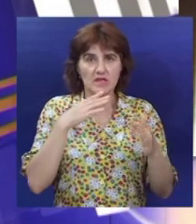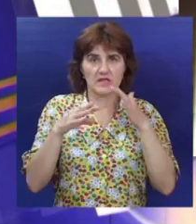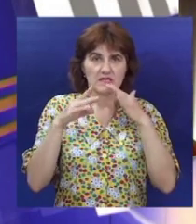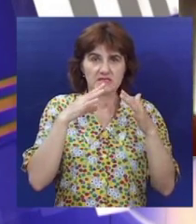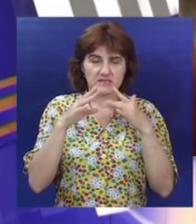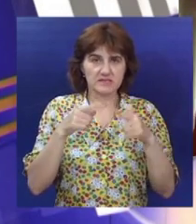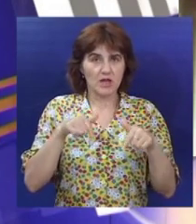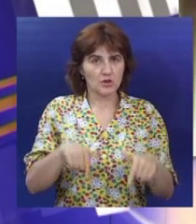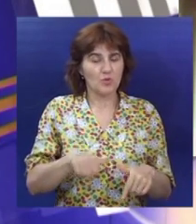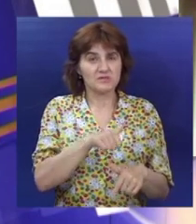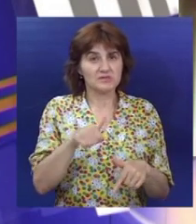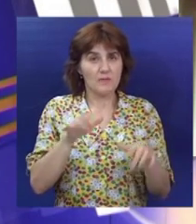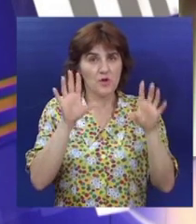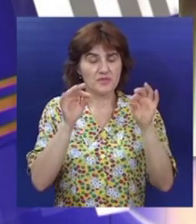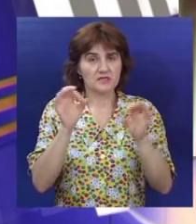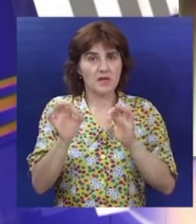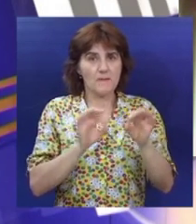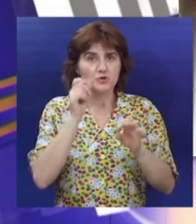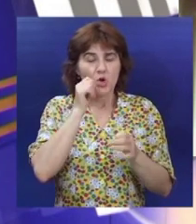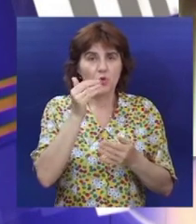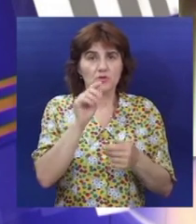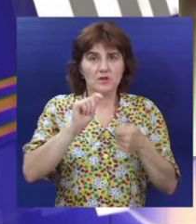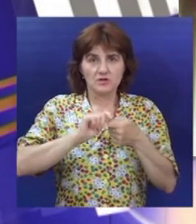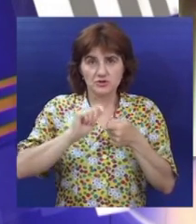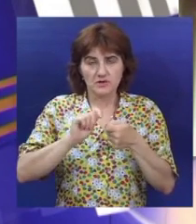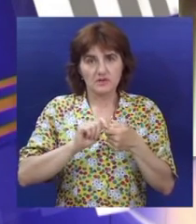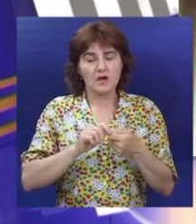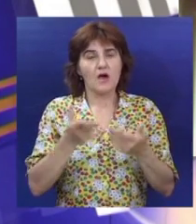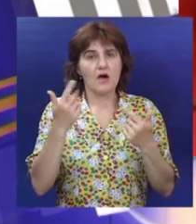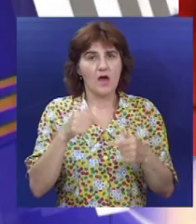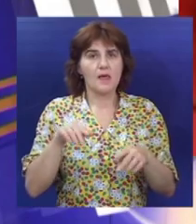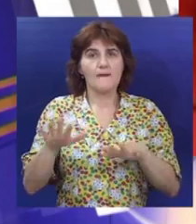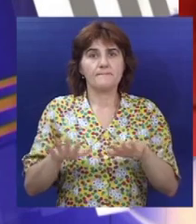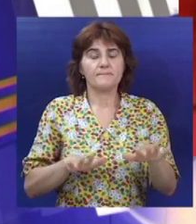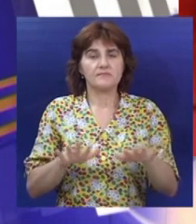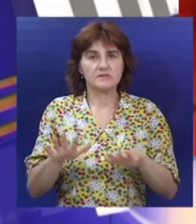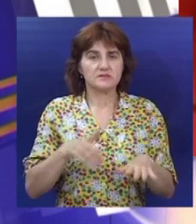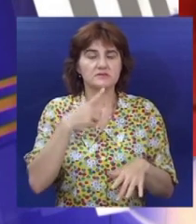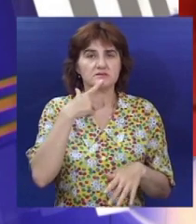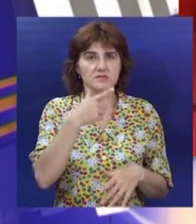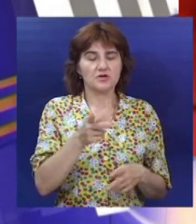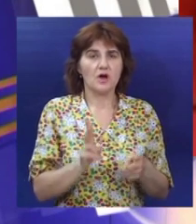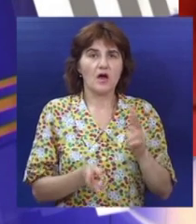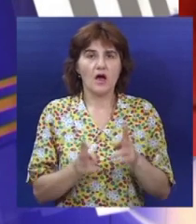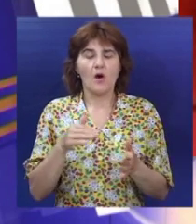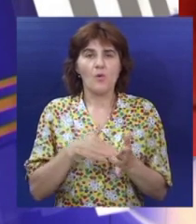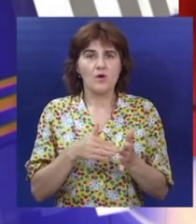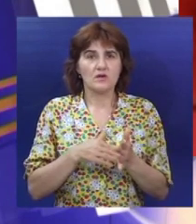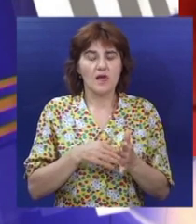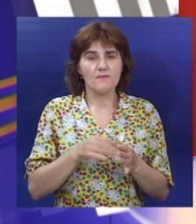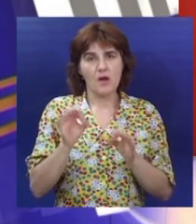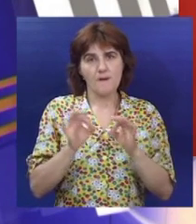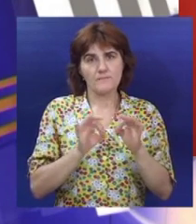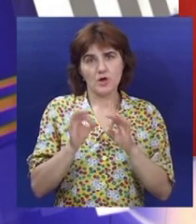U našoj zemlji se reciklira svega 10% otpadnog materijala i resorno ministarstvo je pokrenulo niz aktivnosti kako bi se